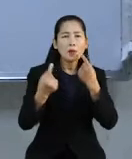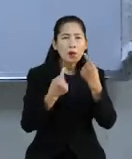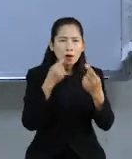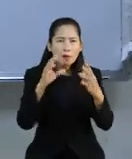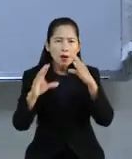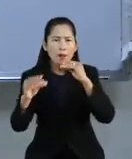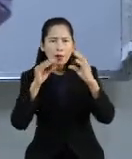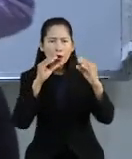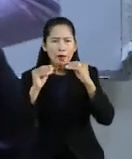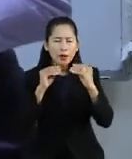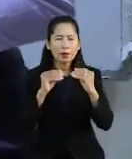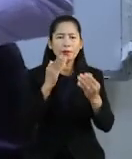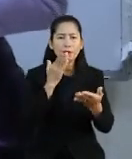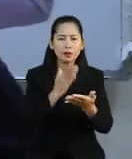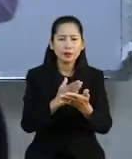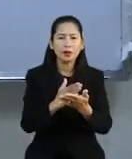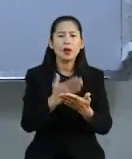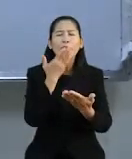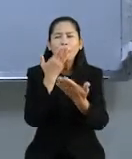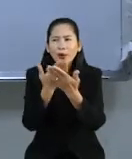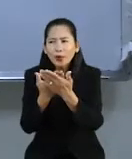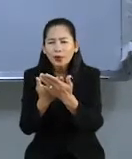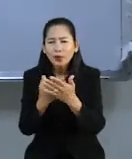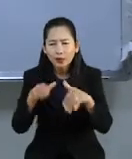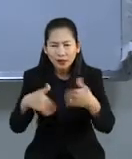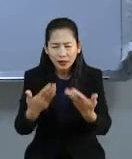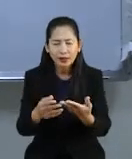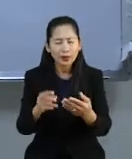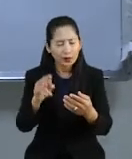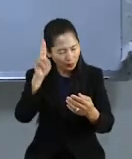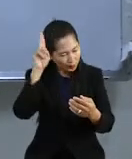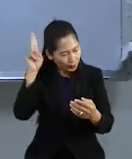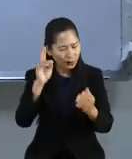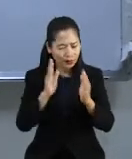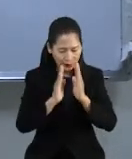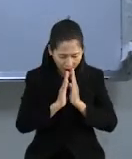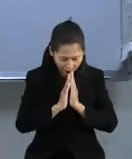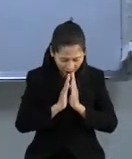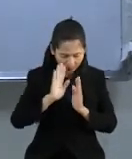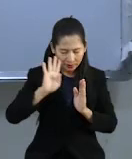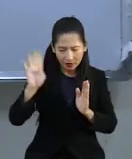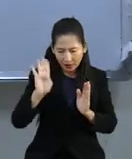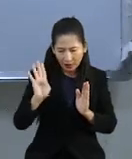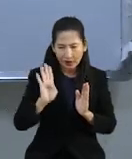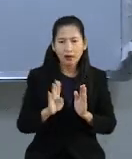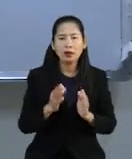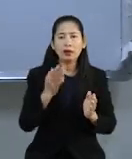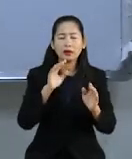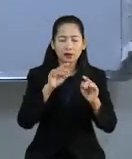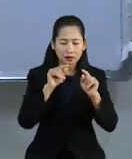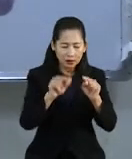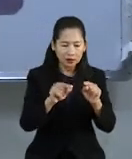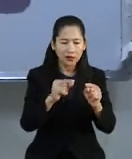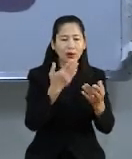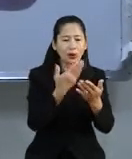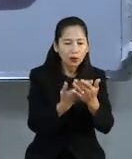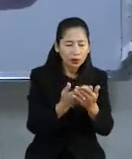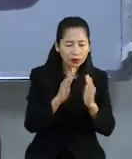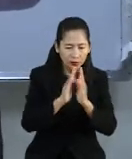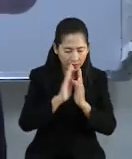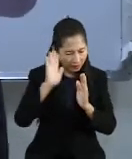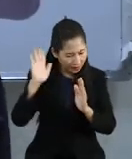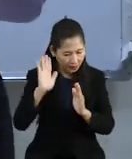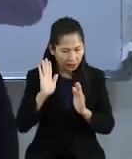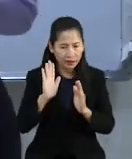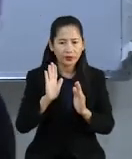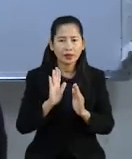tình nghĩa con mơ mất đi ná chơi top thầm ếch con hai lục bu chùm riệp lìa chẳng cả lại thà con hai lục bu chùm riệp lìa cao chung mô thở